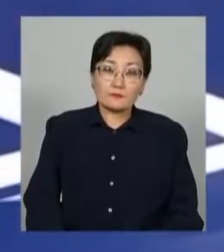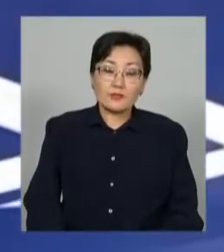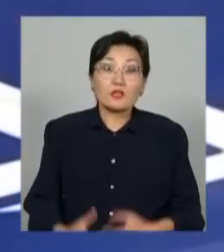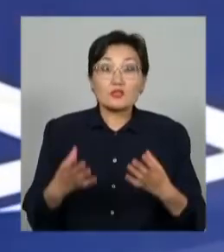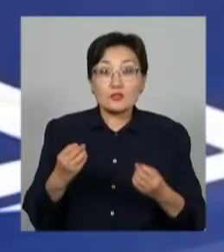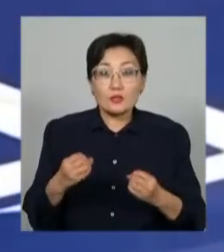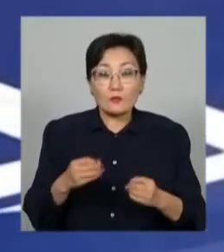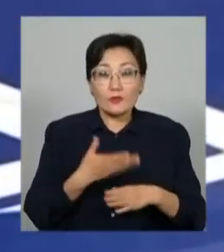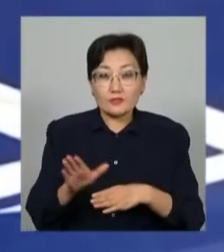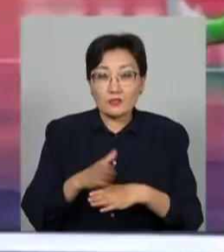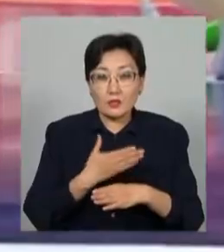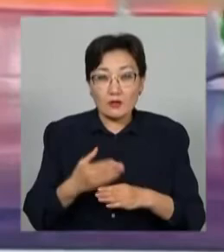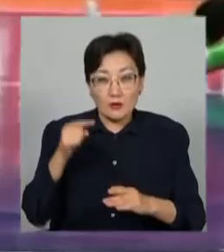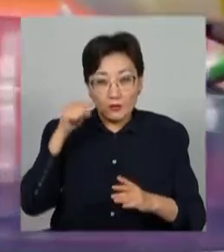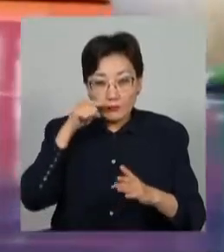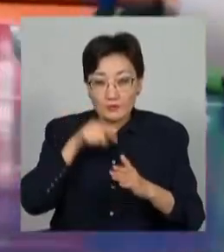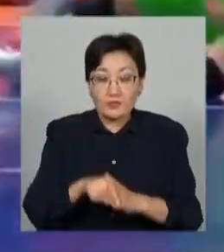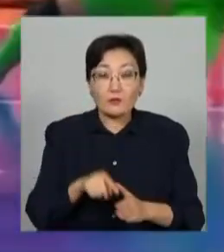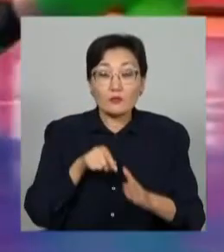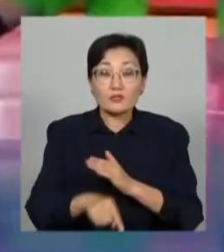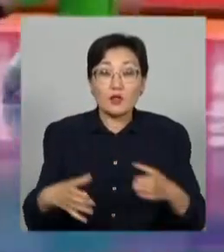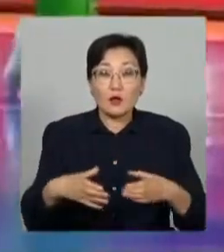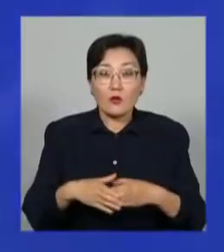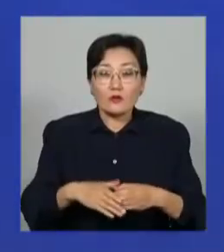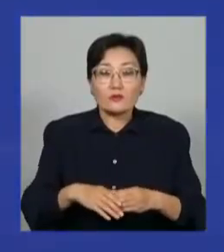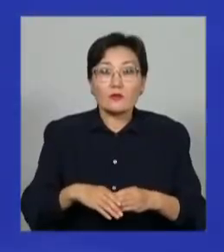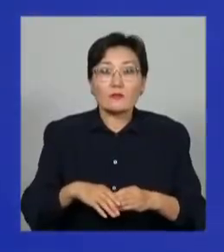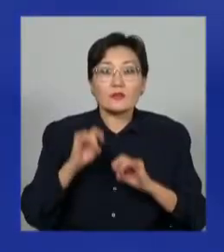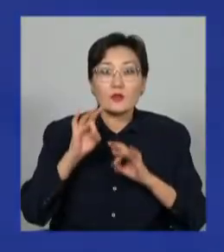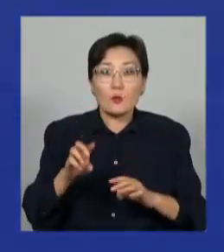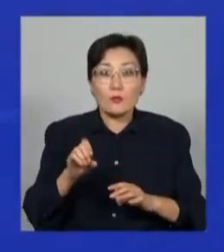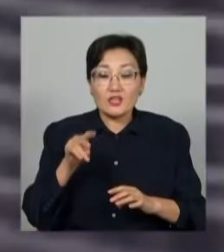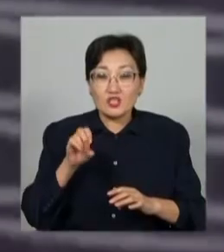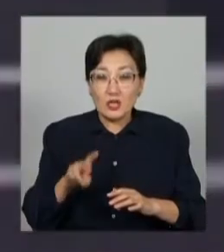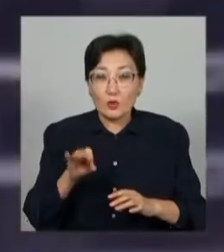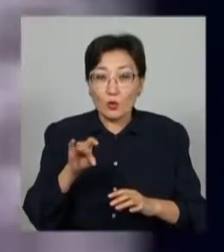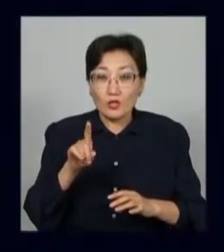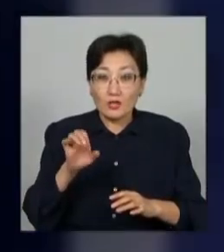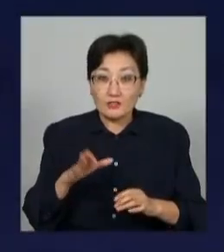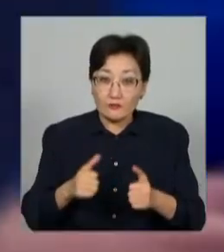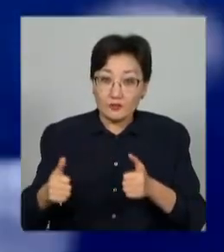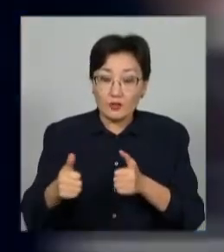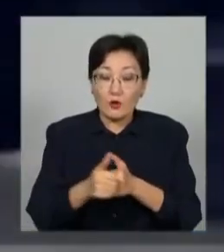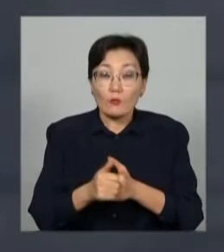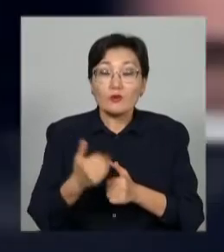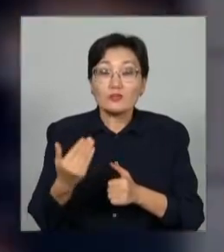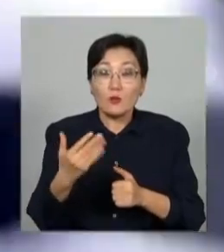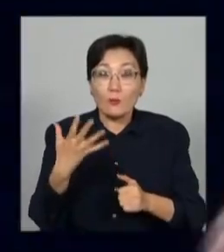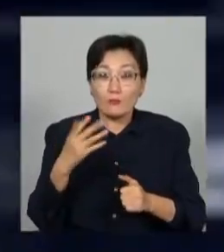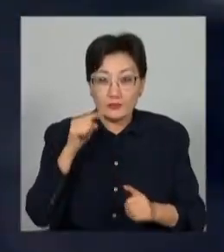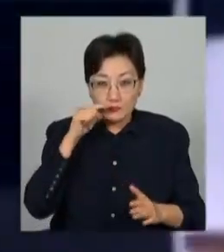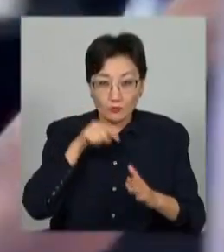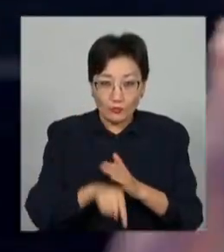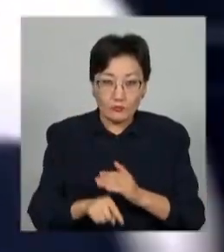Одан бөлек жекелей сұрмергендер тізімінде де құраманың белді ойыншысы Біржан Оразов көш басында келеді. Оның еншісінде 5 гол бар.